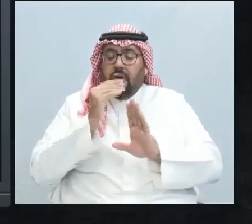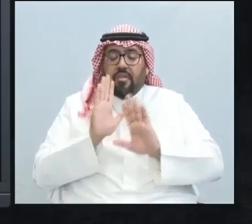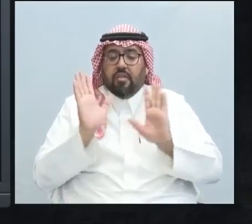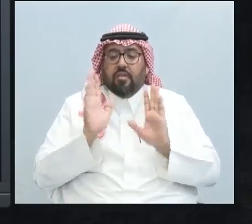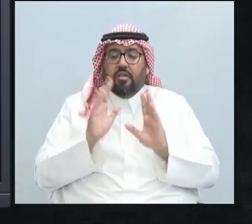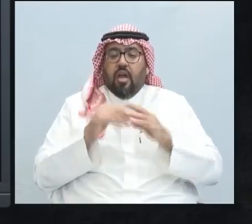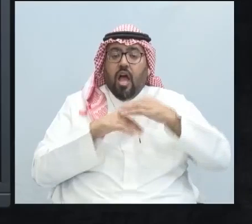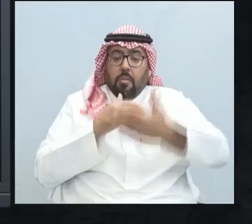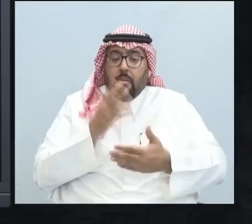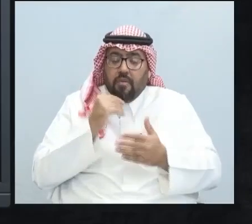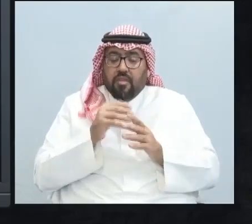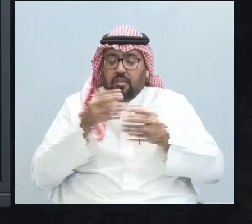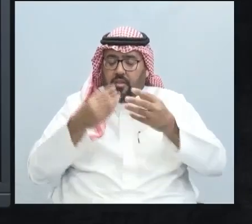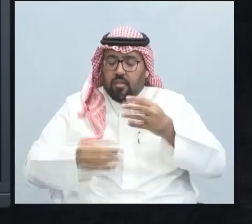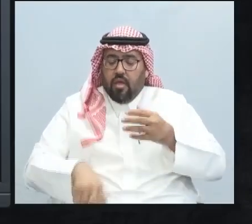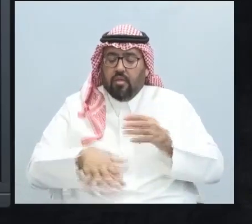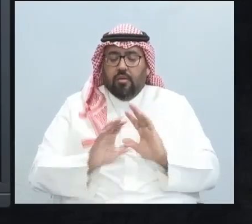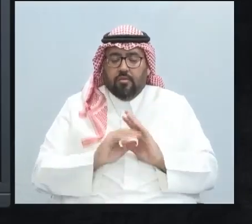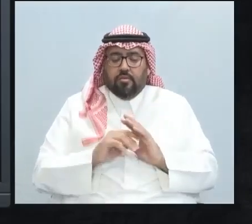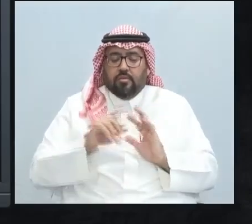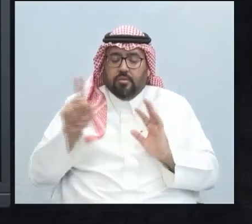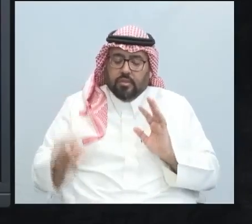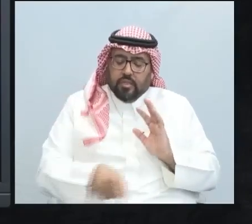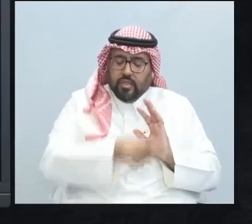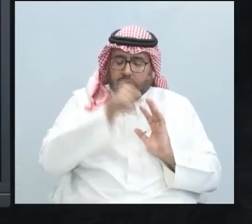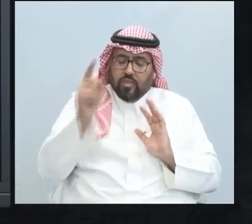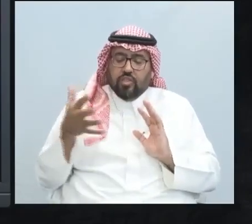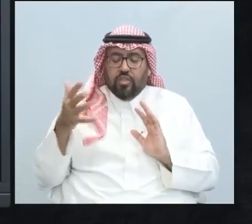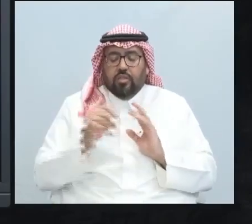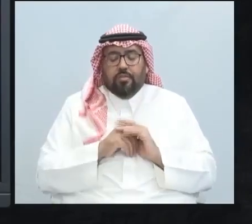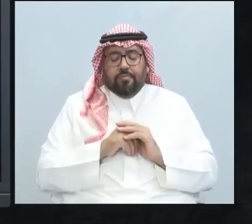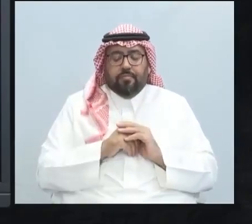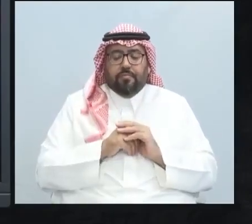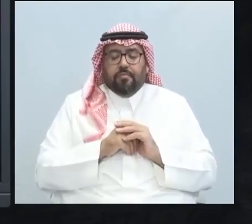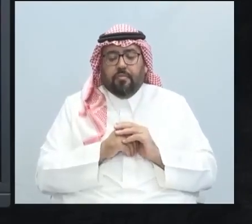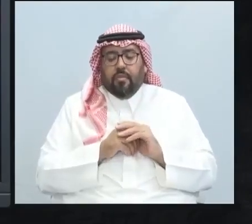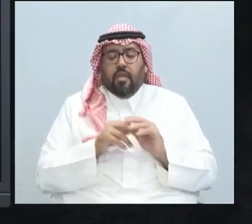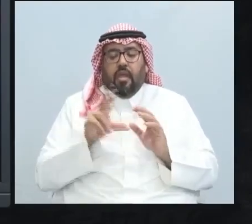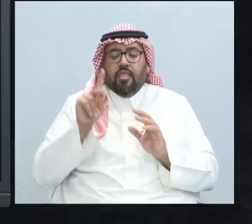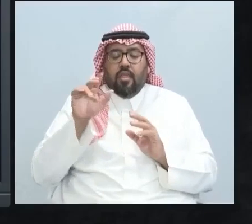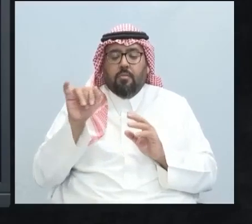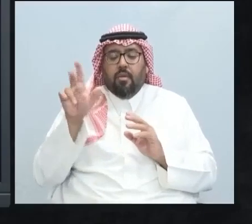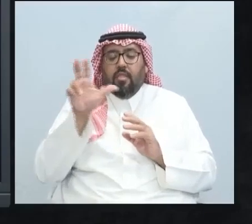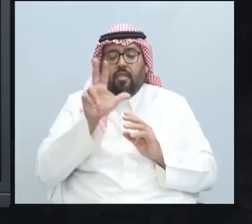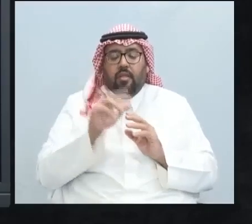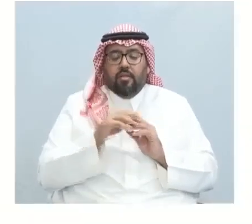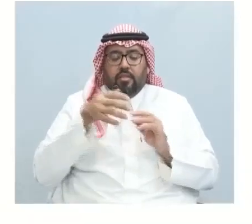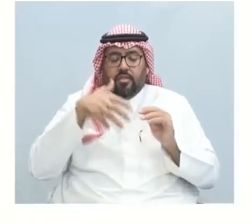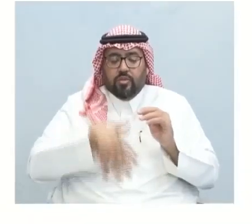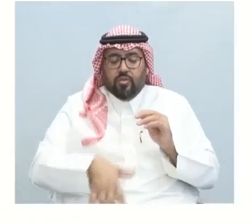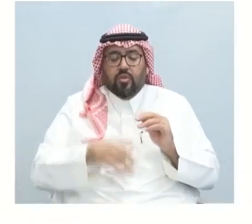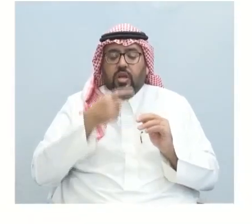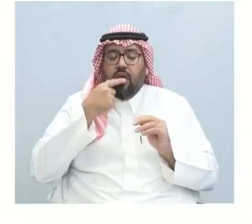او هذا الجسم الاصفر وتبدا دوره طمث جديده ومثل ما ذكرنا تبدا دوره الطمث بمجرد نزول